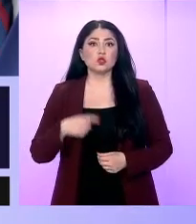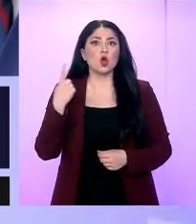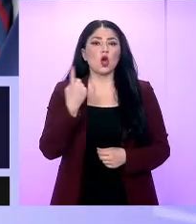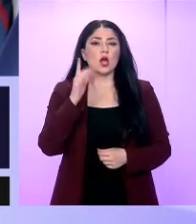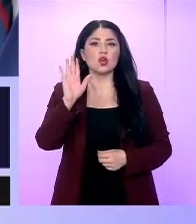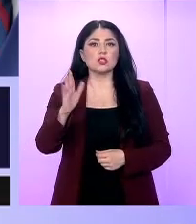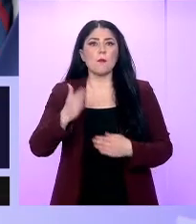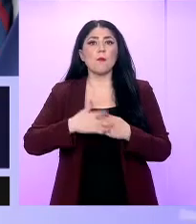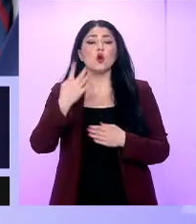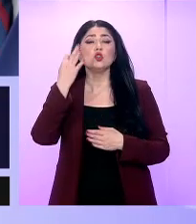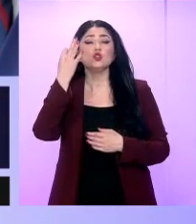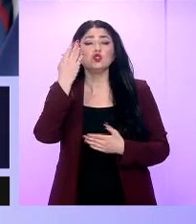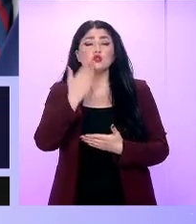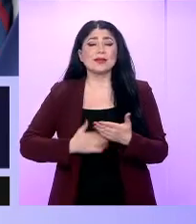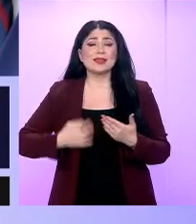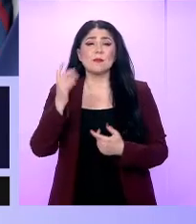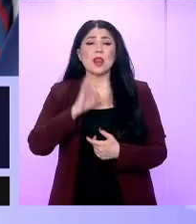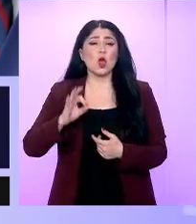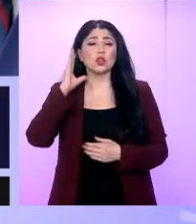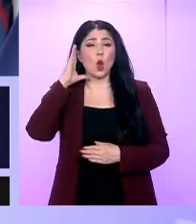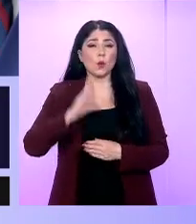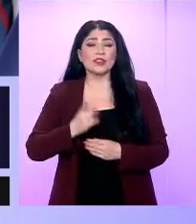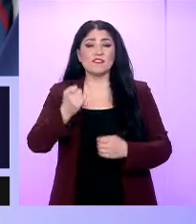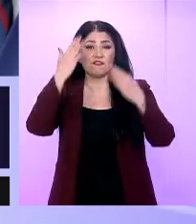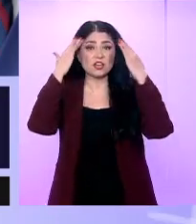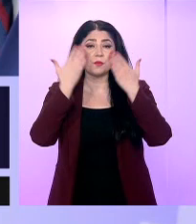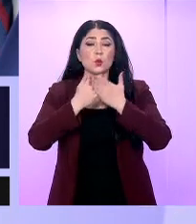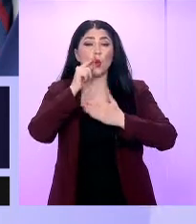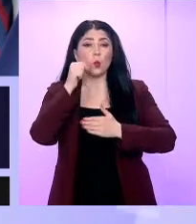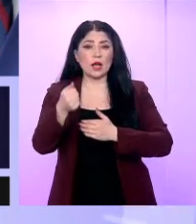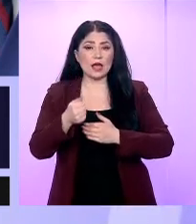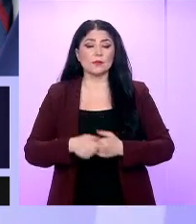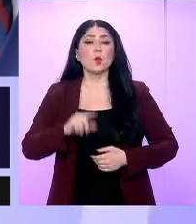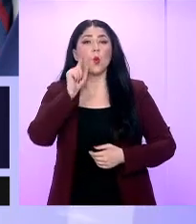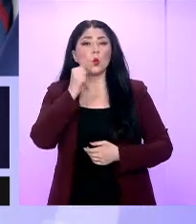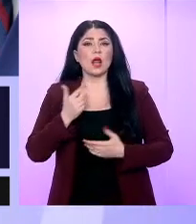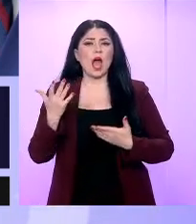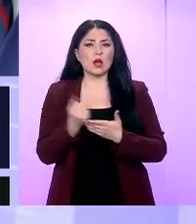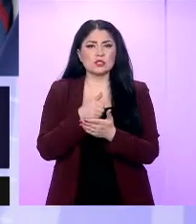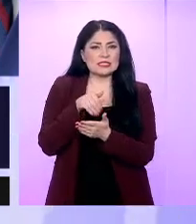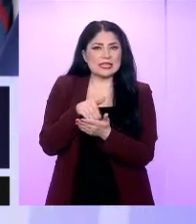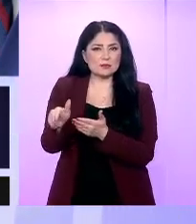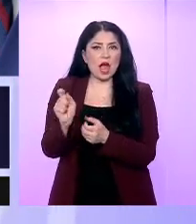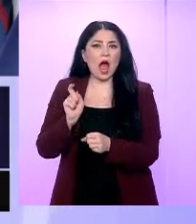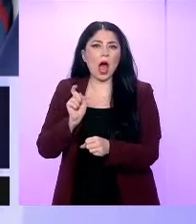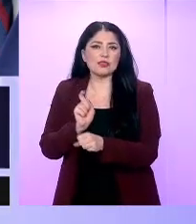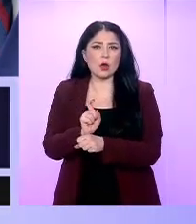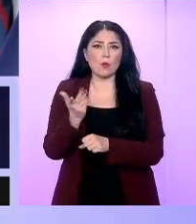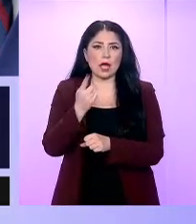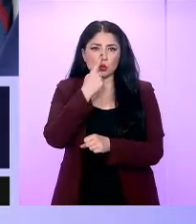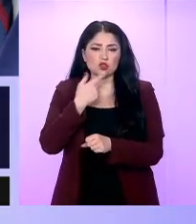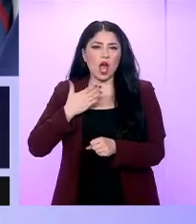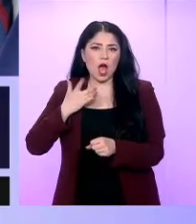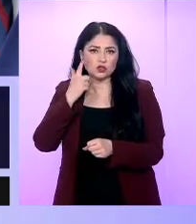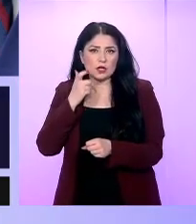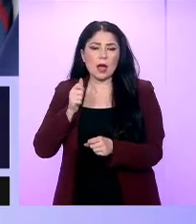jumătate de milion de locuitori, dar din fericire pentru ucraineni, aceștia au reușit să respingă atacul rușilor și